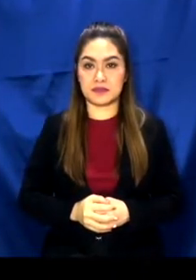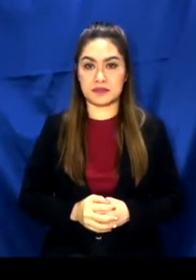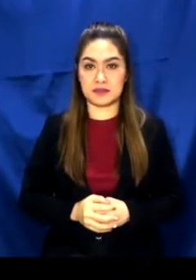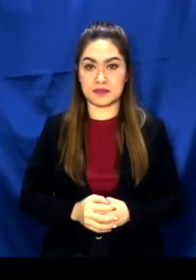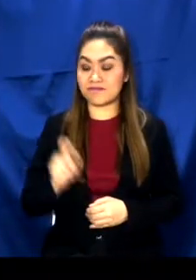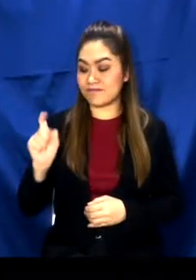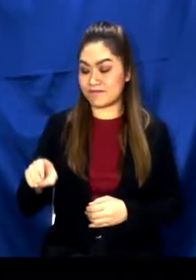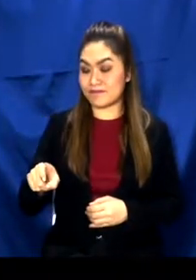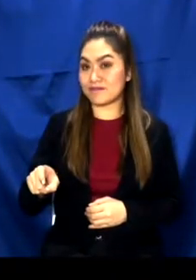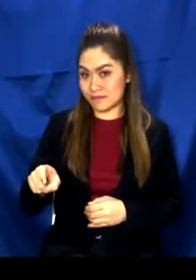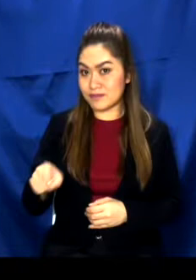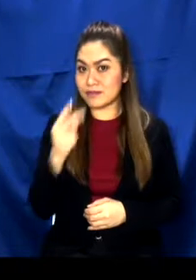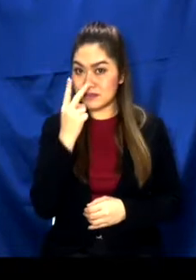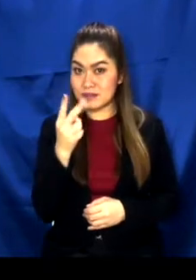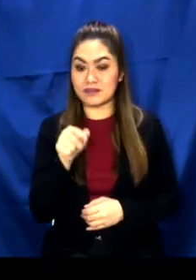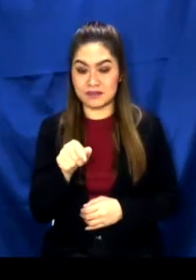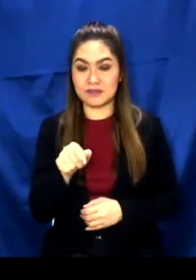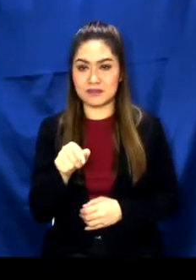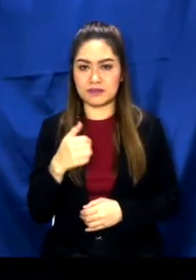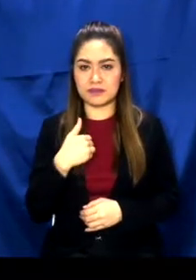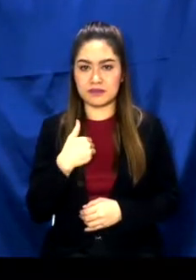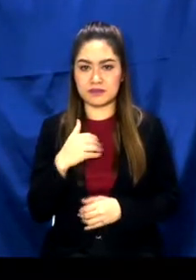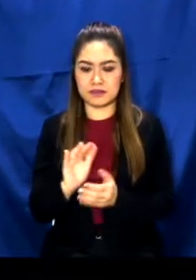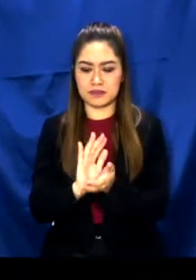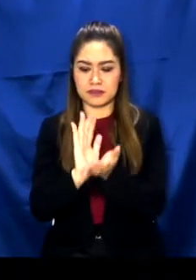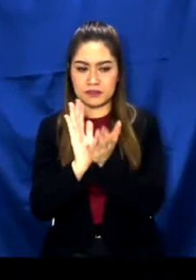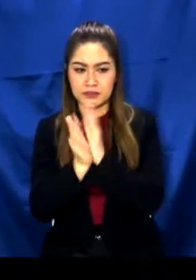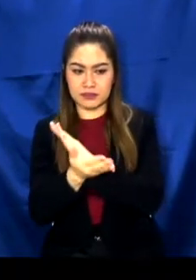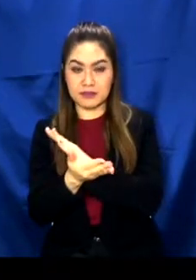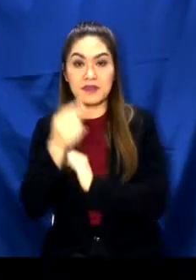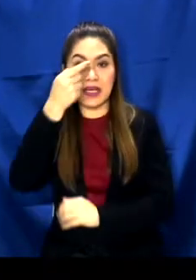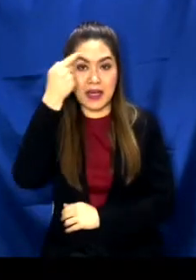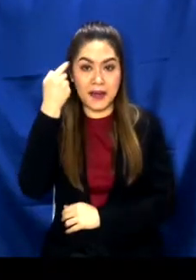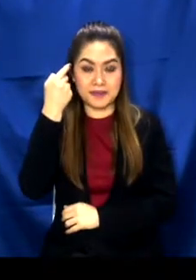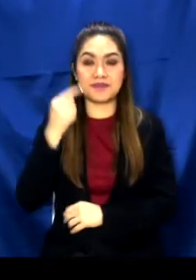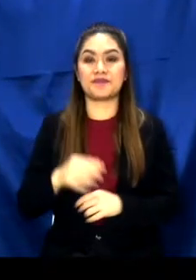พอคลิกแล้วเห็นไหมคะว่าไอคอนเนี่ยมันก็จะปรับมาแล้วปรับมาเป็นลูกศรสีดำค่ะ